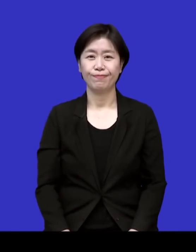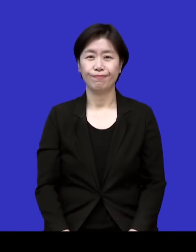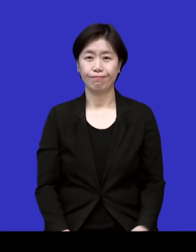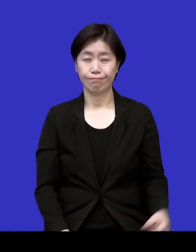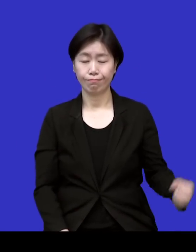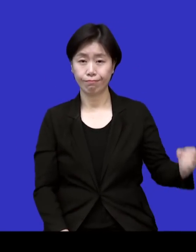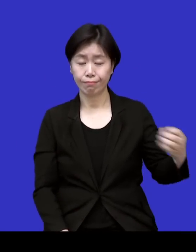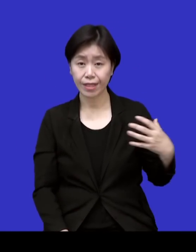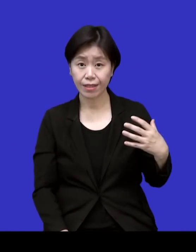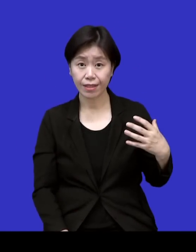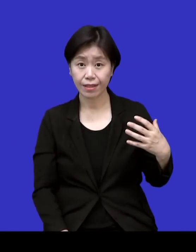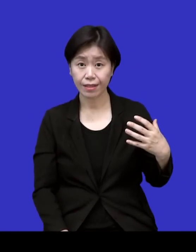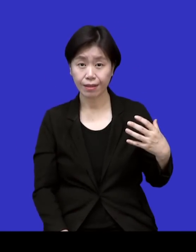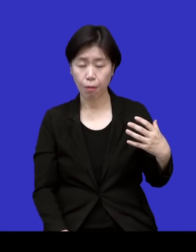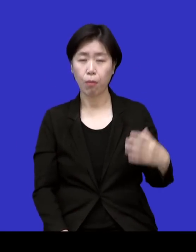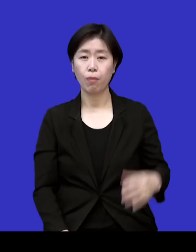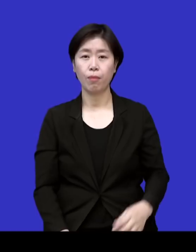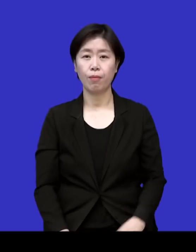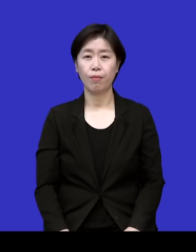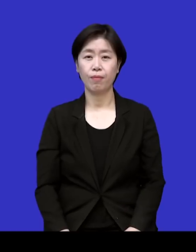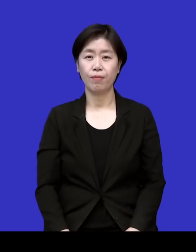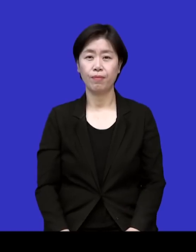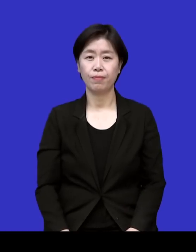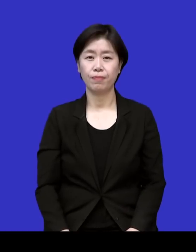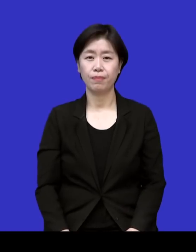그러니까 이제 저는 그 얘기를 듣고 네.